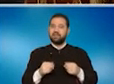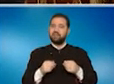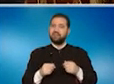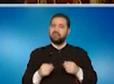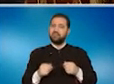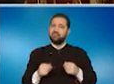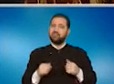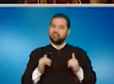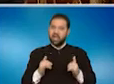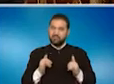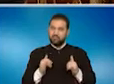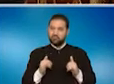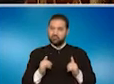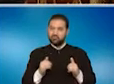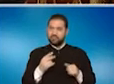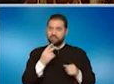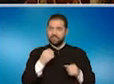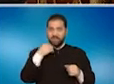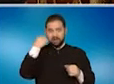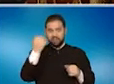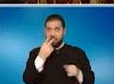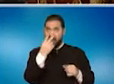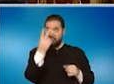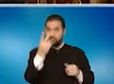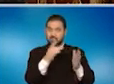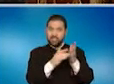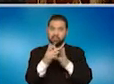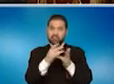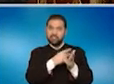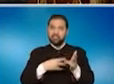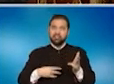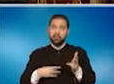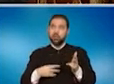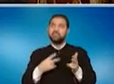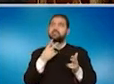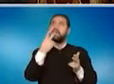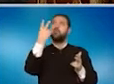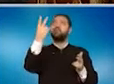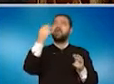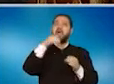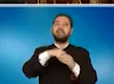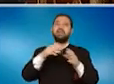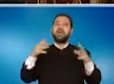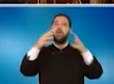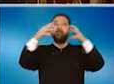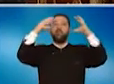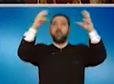totuși atât de departe. La vederea unui asemenea om, Zaheu, care, deși